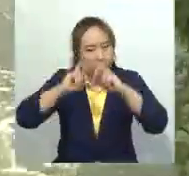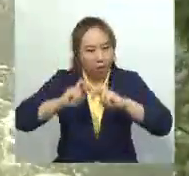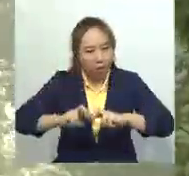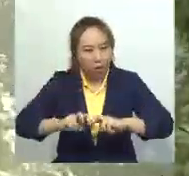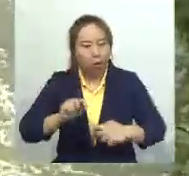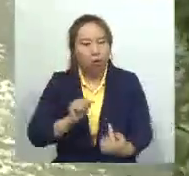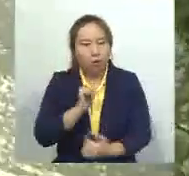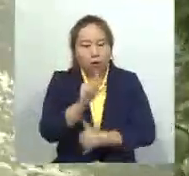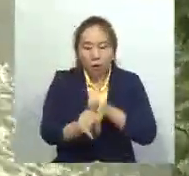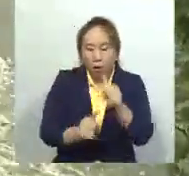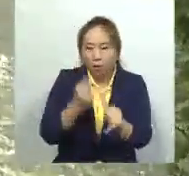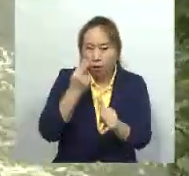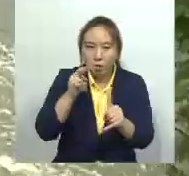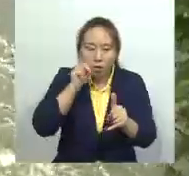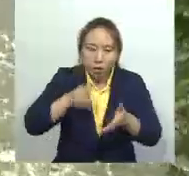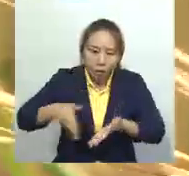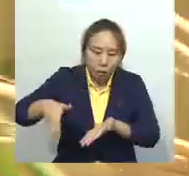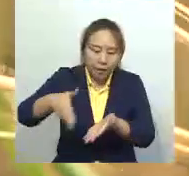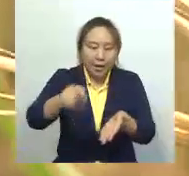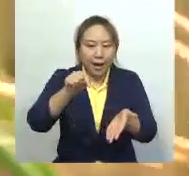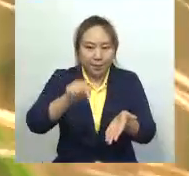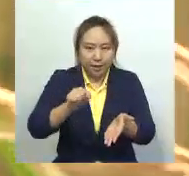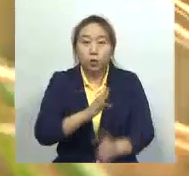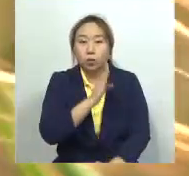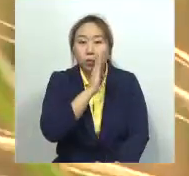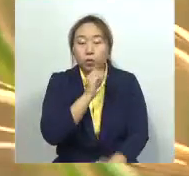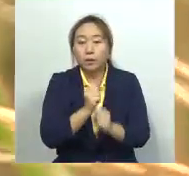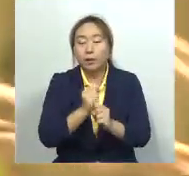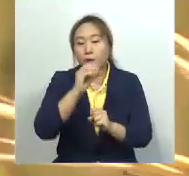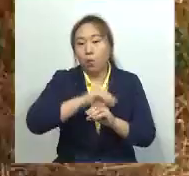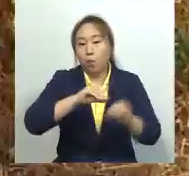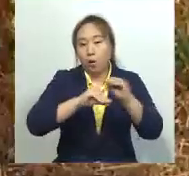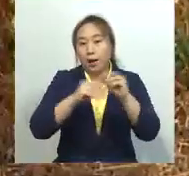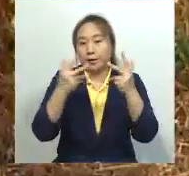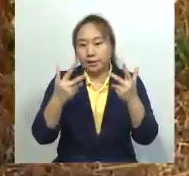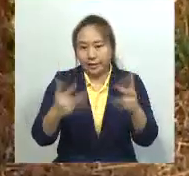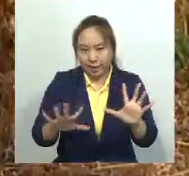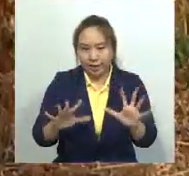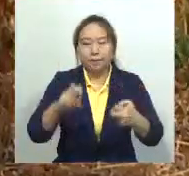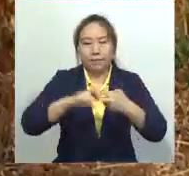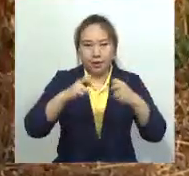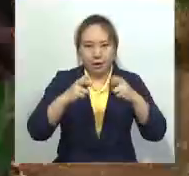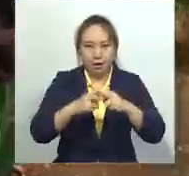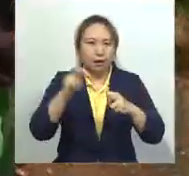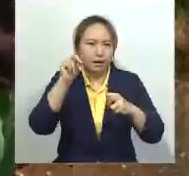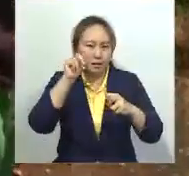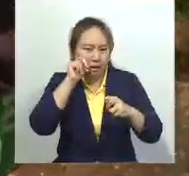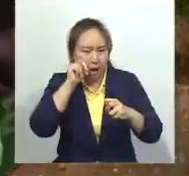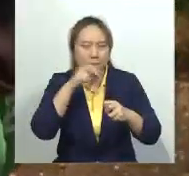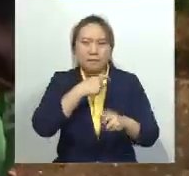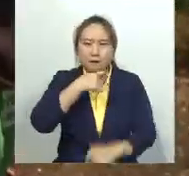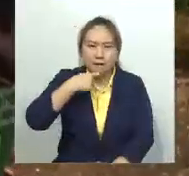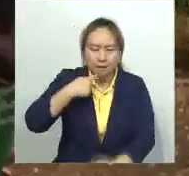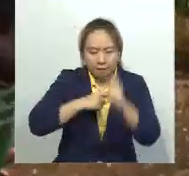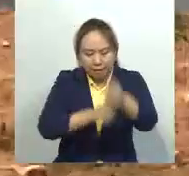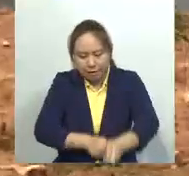การลงพื้นที่ลุ่มน้ำห้วยสามหมอพบว่าหากดำเนินโครงการแล้วเสร็จจะสามารถลดปัญหาการขาดแคลนน้ำสำหรับ